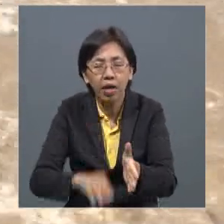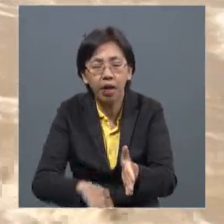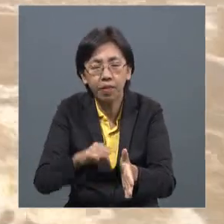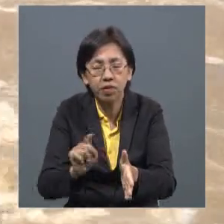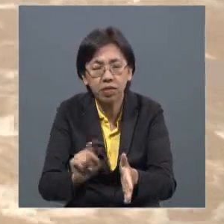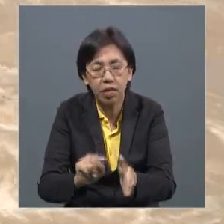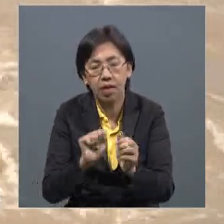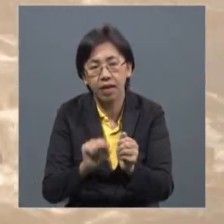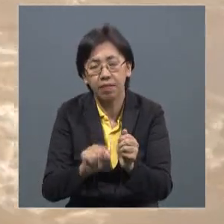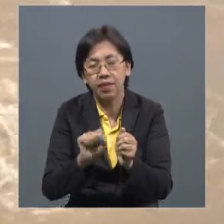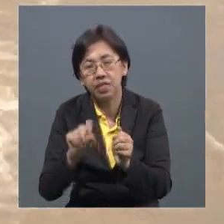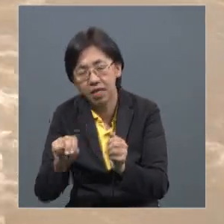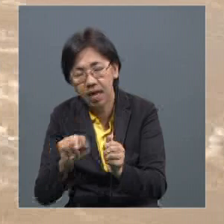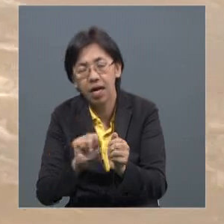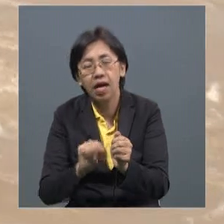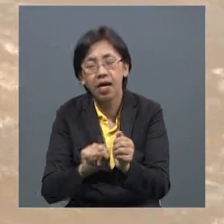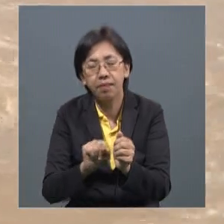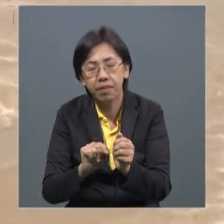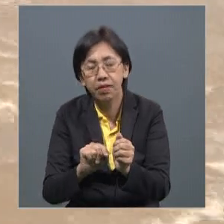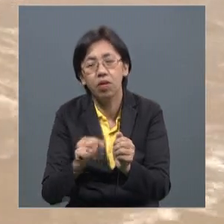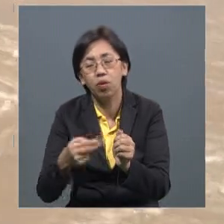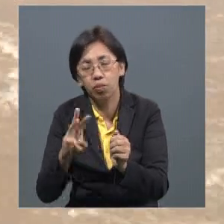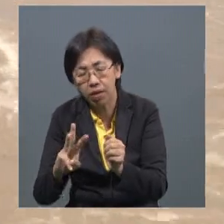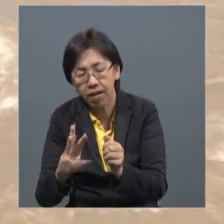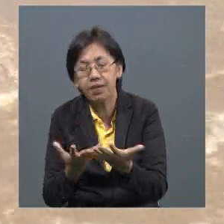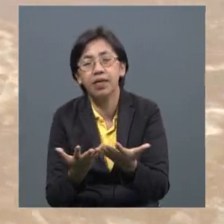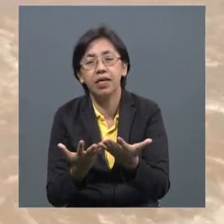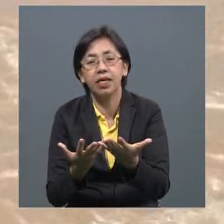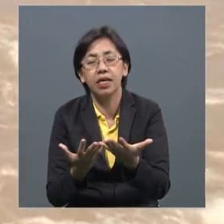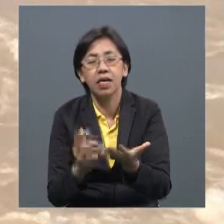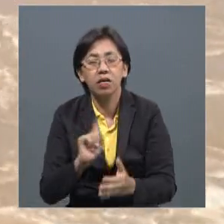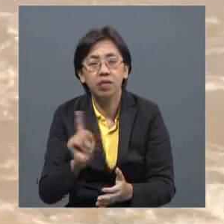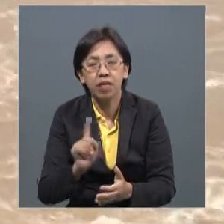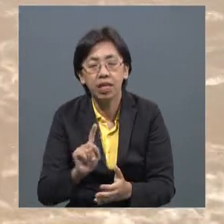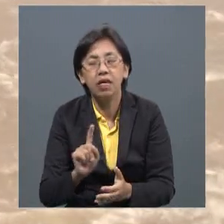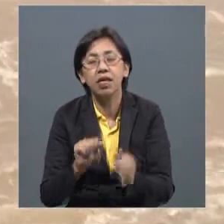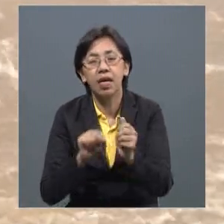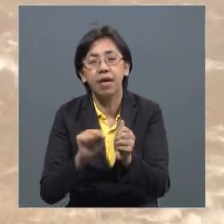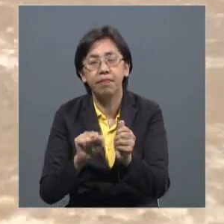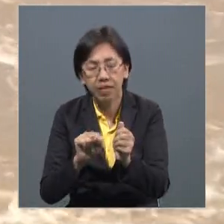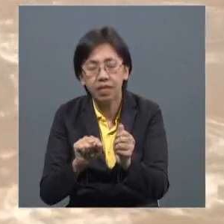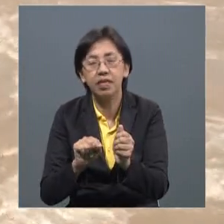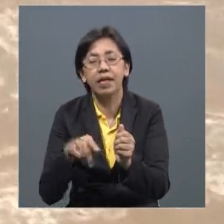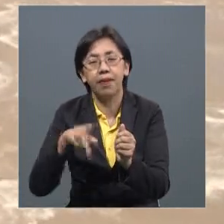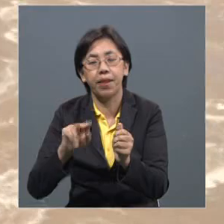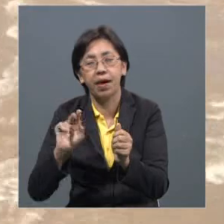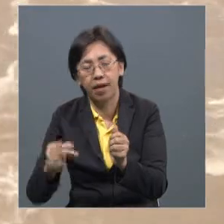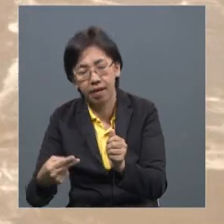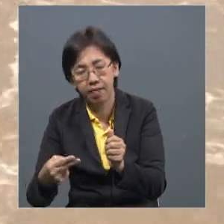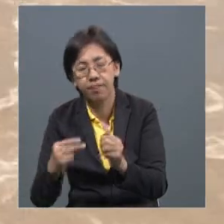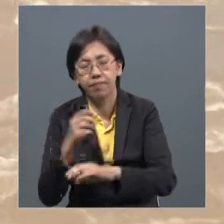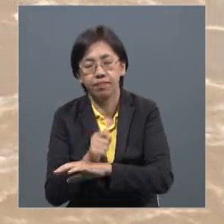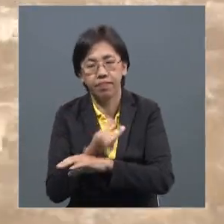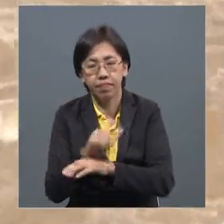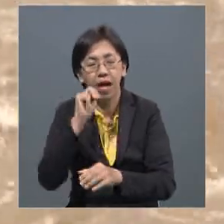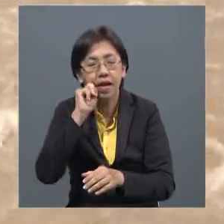อำเภอเสนาและตำบลท่าดินท่าดินแดงที่เ่ออำเภอผักไห่จังหวัดพระนครศรีอยุธยานะครับระดับน้ำอยู่ที่ประมาณ